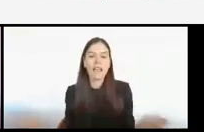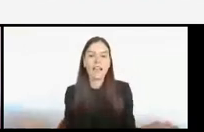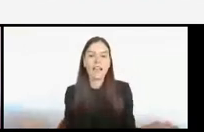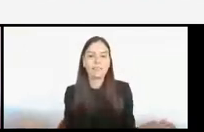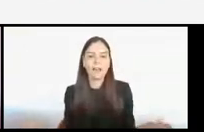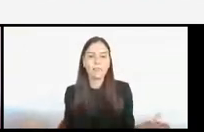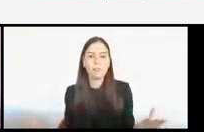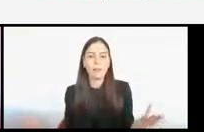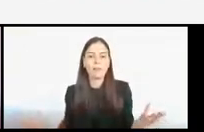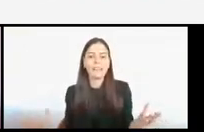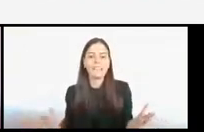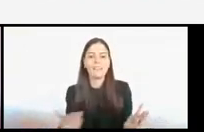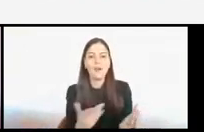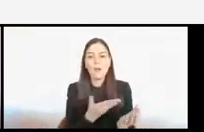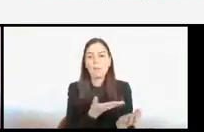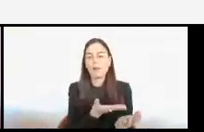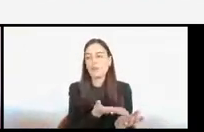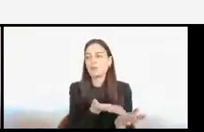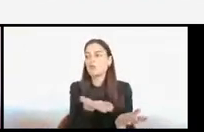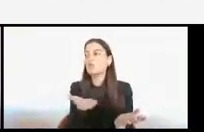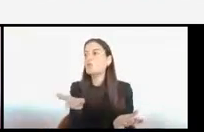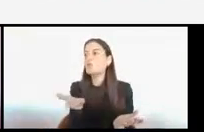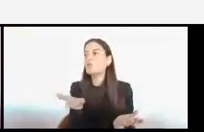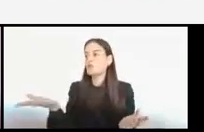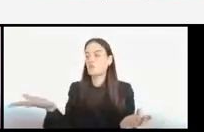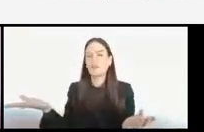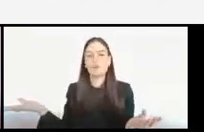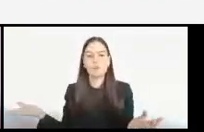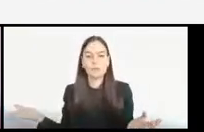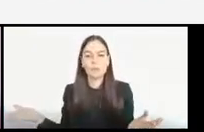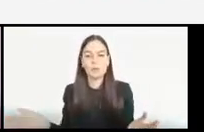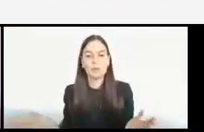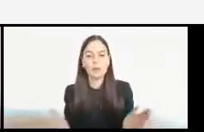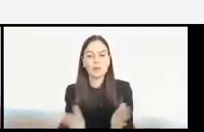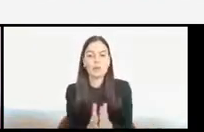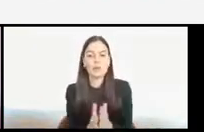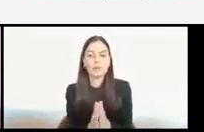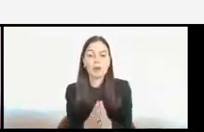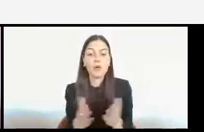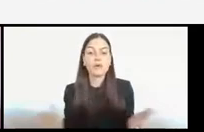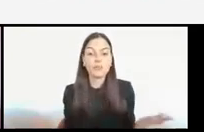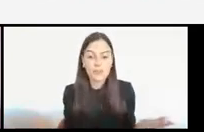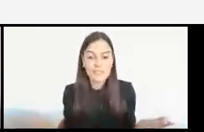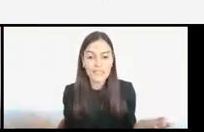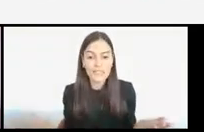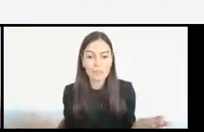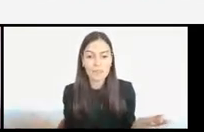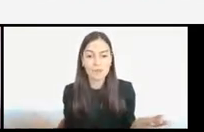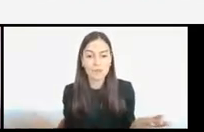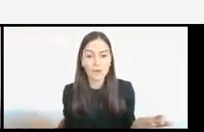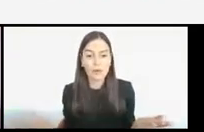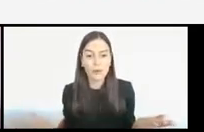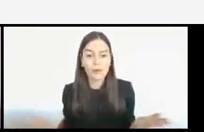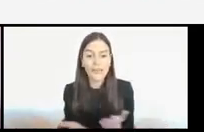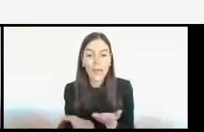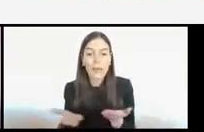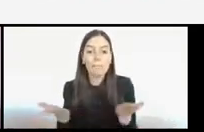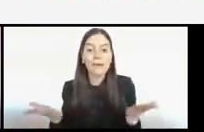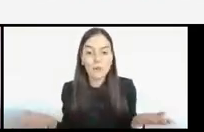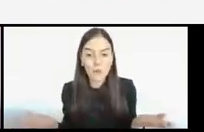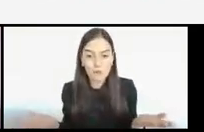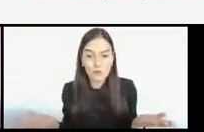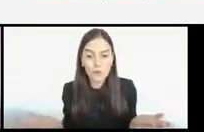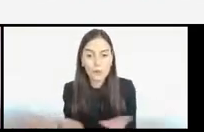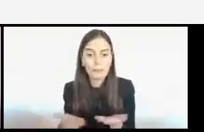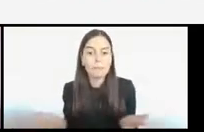minorée, ben, elle va me permettre, pendant toute la durée de mon démembrement, de n'avoir aucune fiscalité, puisque vous l'aurez compris,